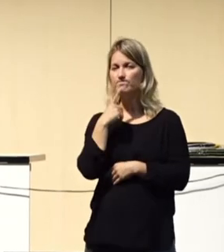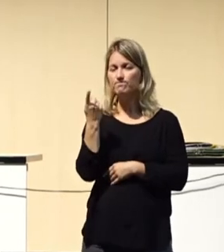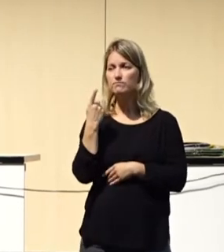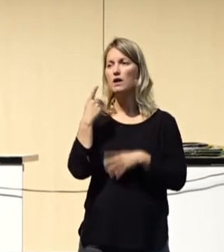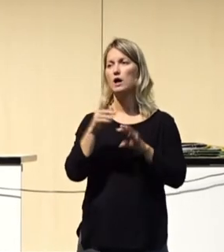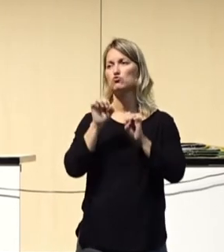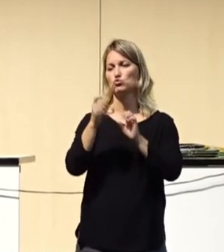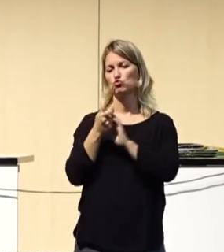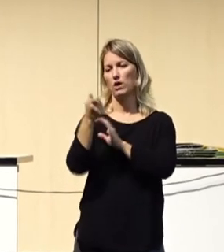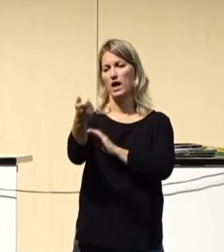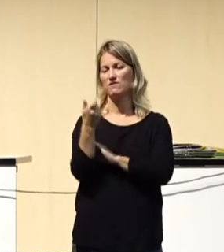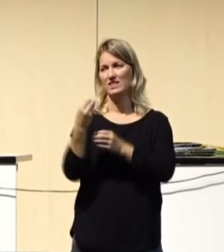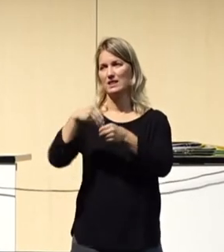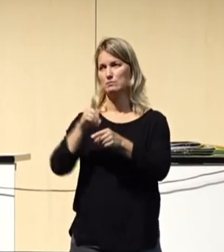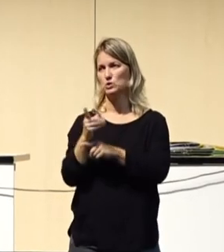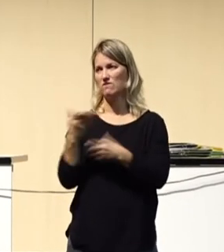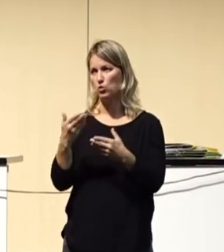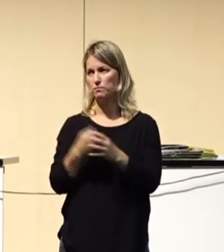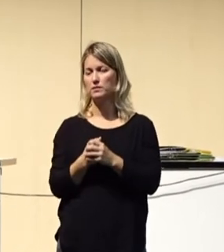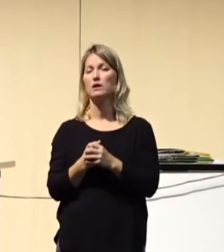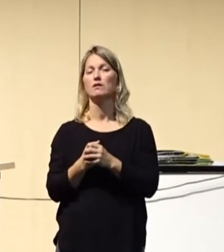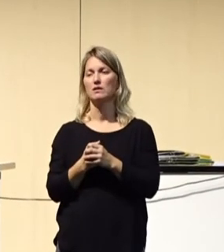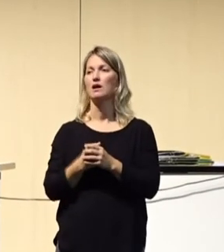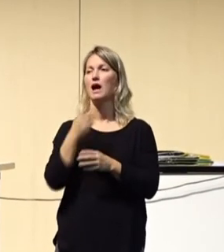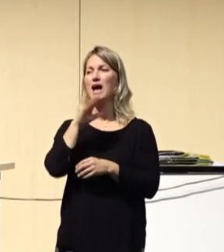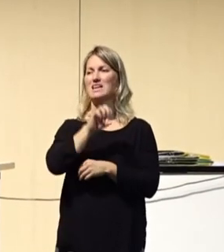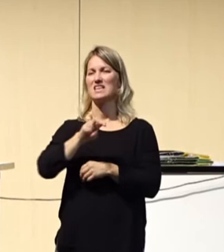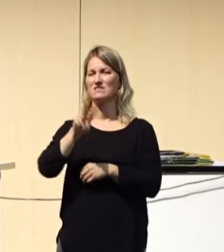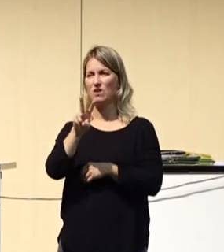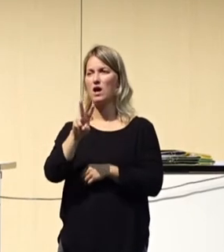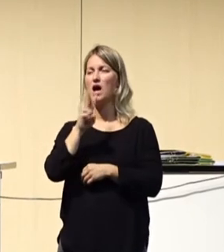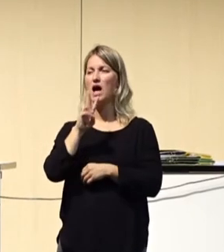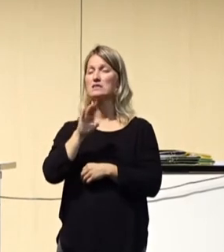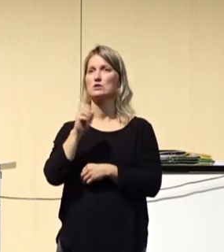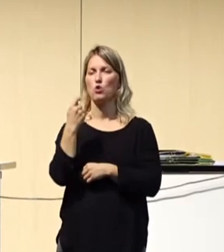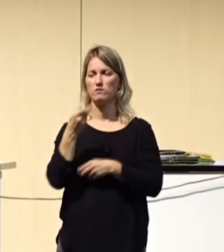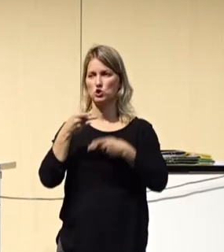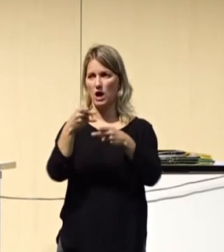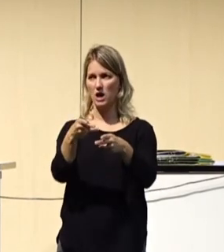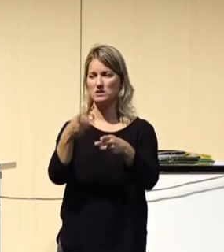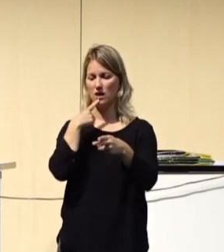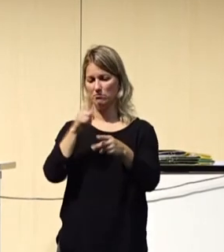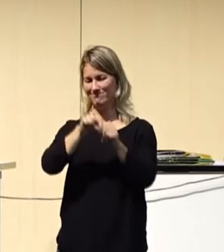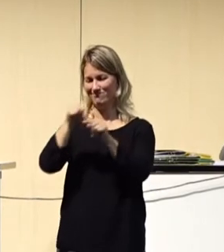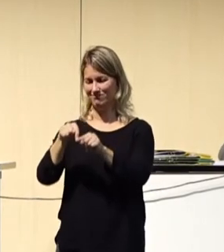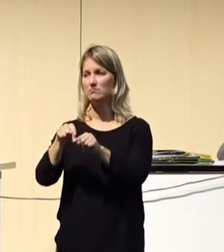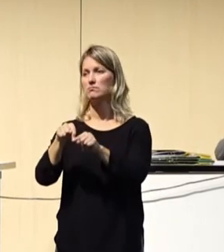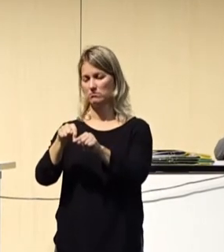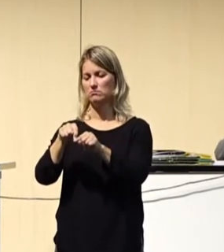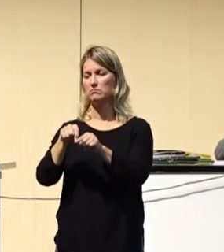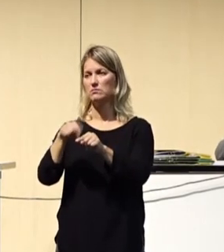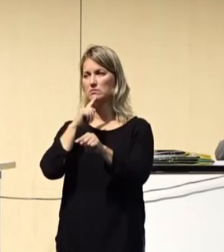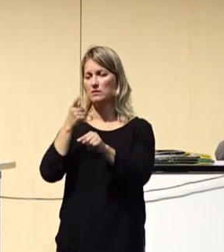so, dass wir mit dem Bau der Zentralhaltestelle Kesselsdorfer Straße im Vorfeld schon prognostiziert haben,